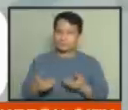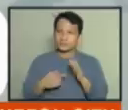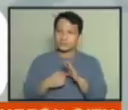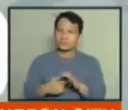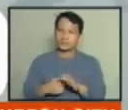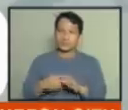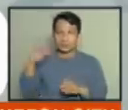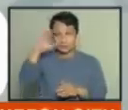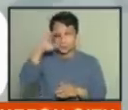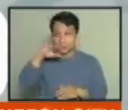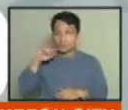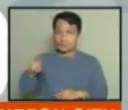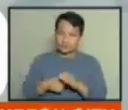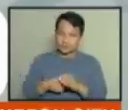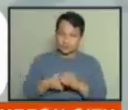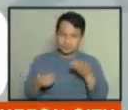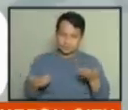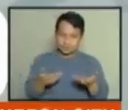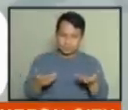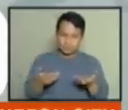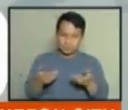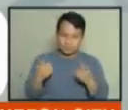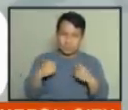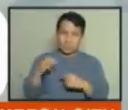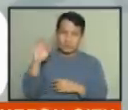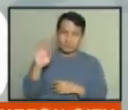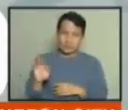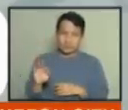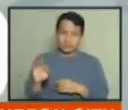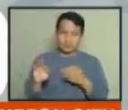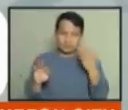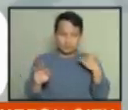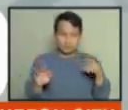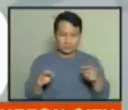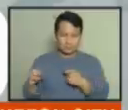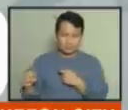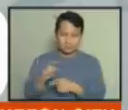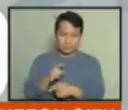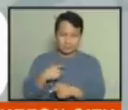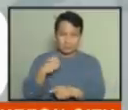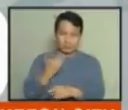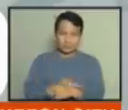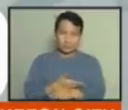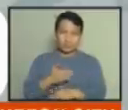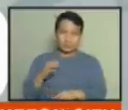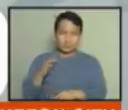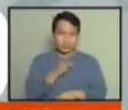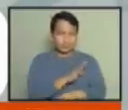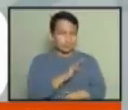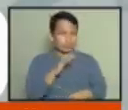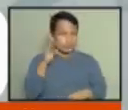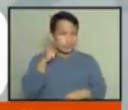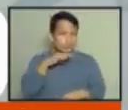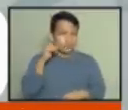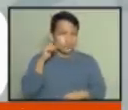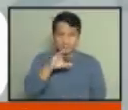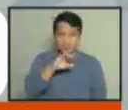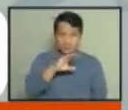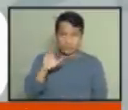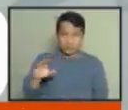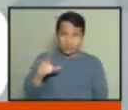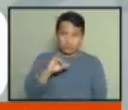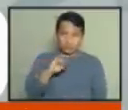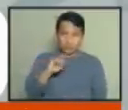ng anak ko, pinupos na sa Facebook. Nung Friday lang po, may nag-text sa anak ko na, nandito yung mga kapatid mo sa may Cainta daw